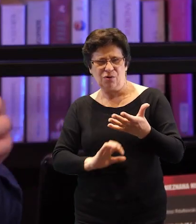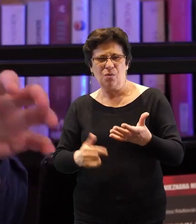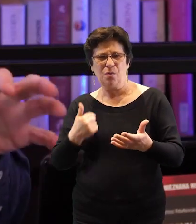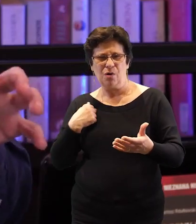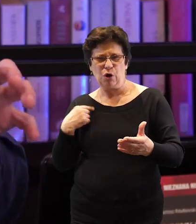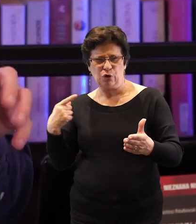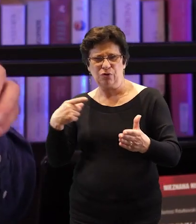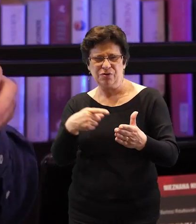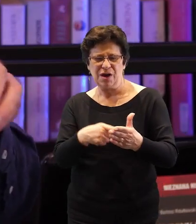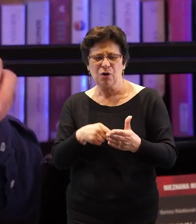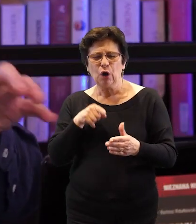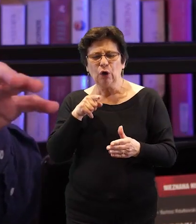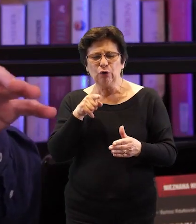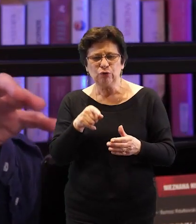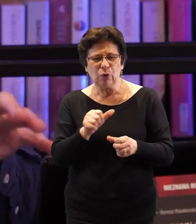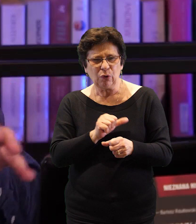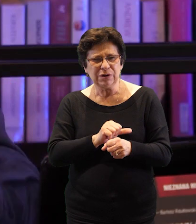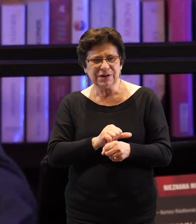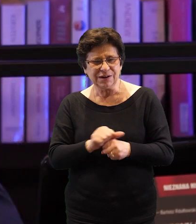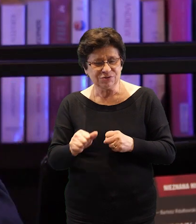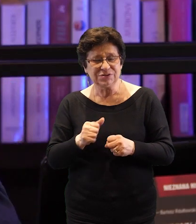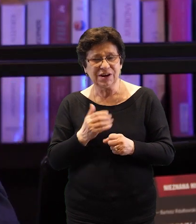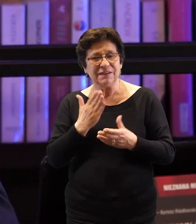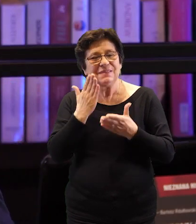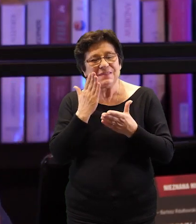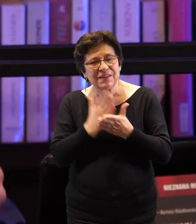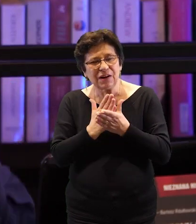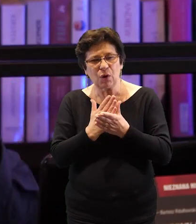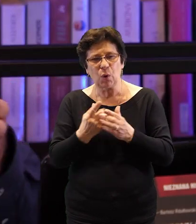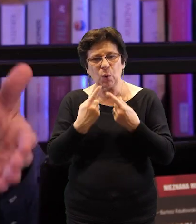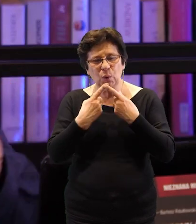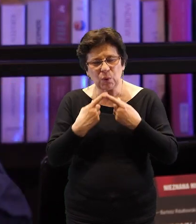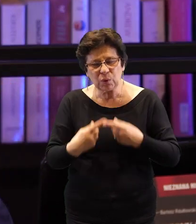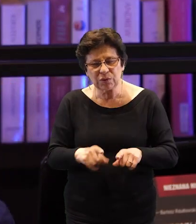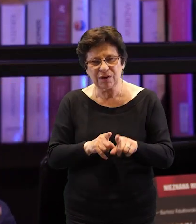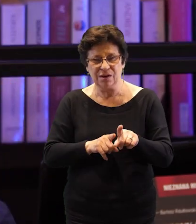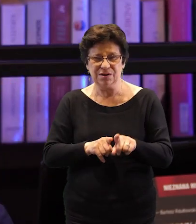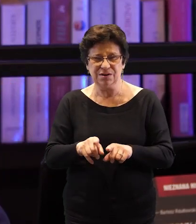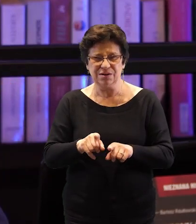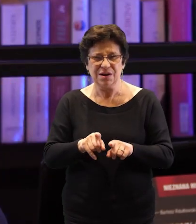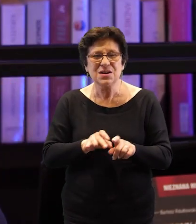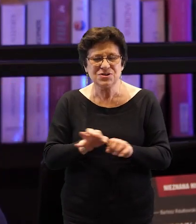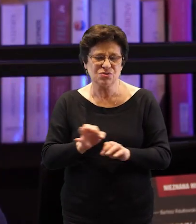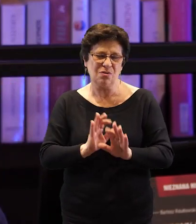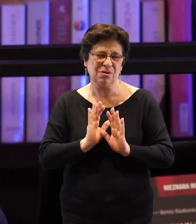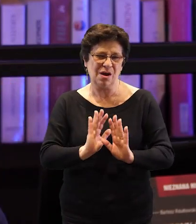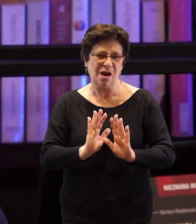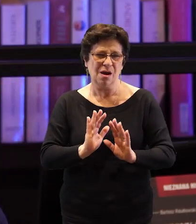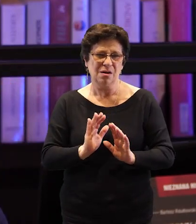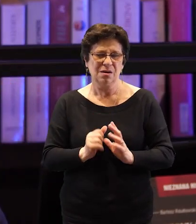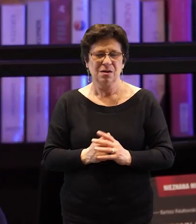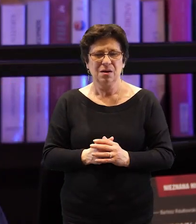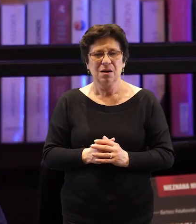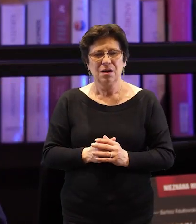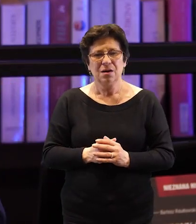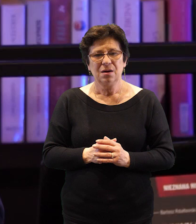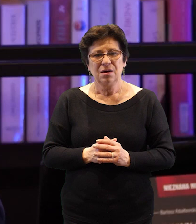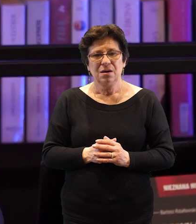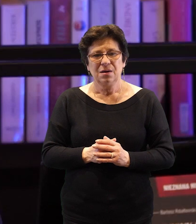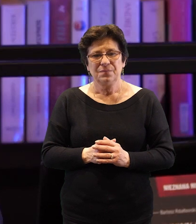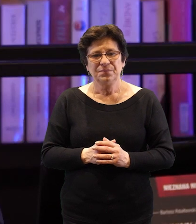ja tu Państwu tylko taki fragment tej historii przedstawiam, to te pierwsze artykuły jasno wskazywały,